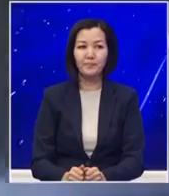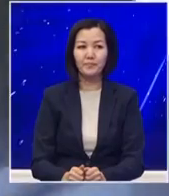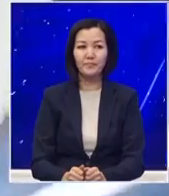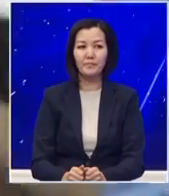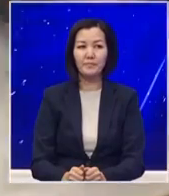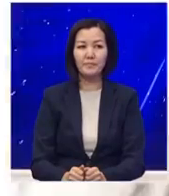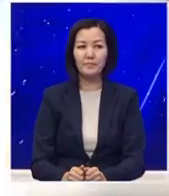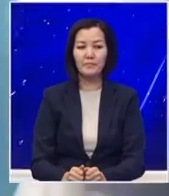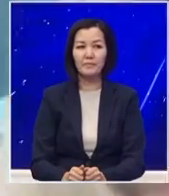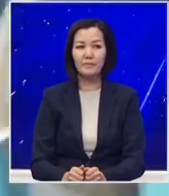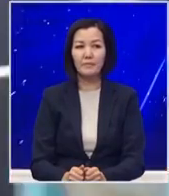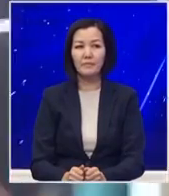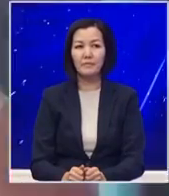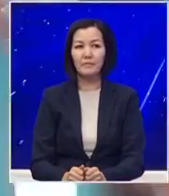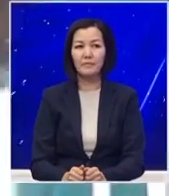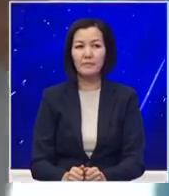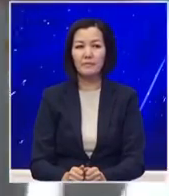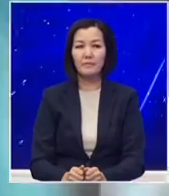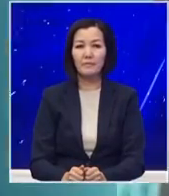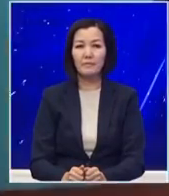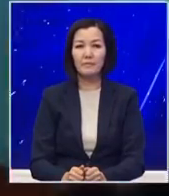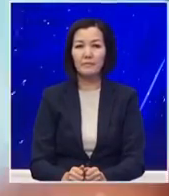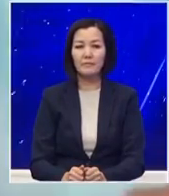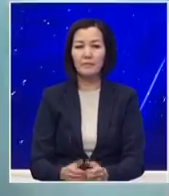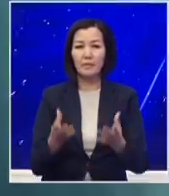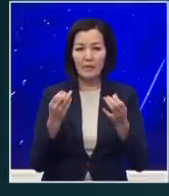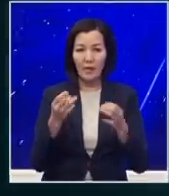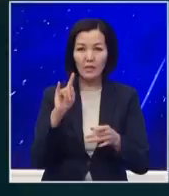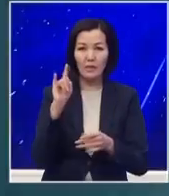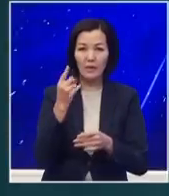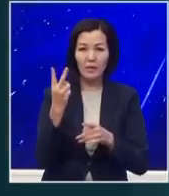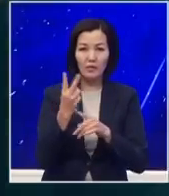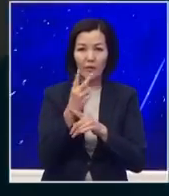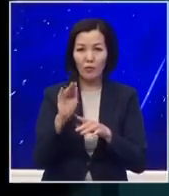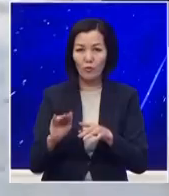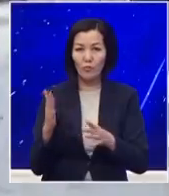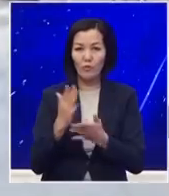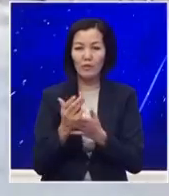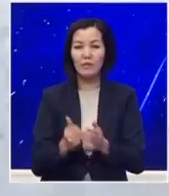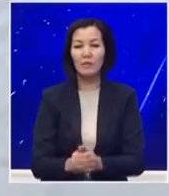Еще там еще. Еще ребенок. Раскрой, скорее, закрой.